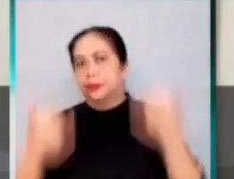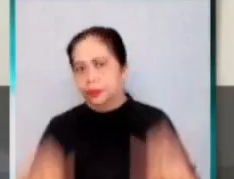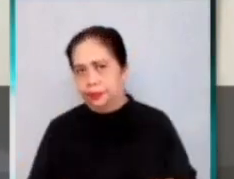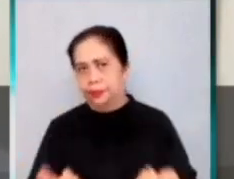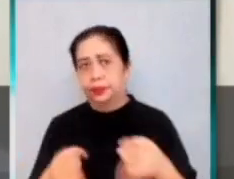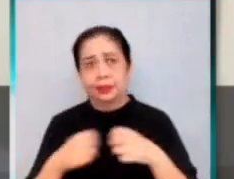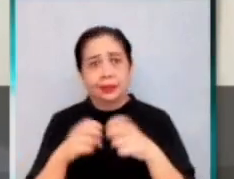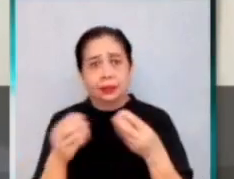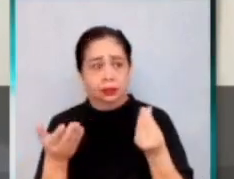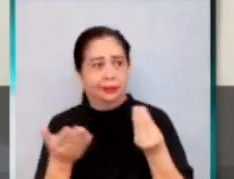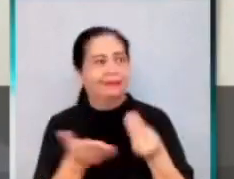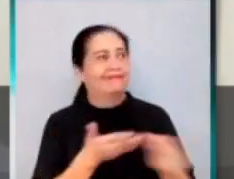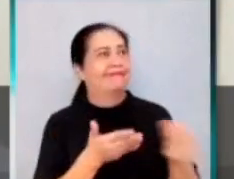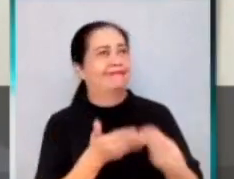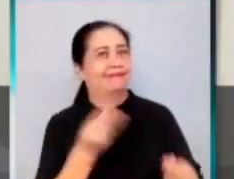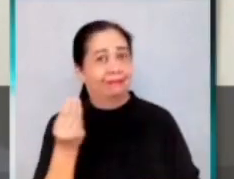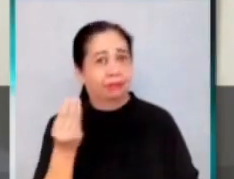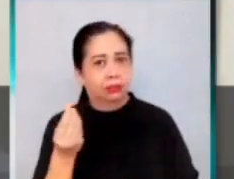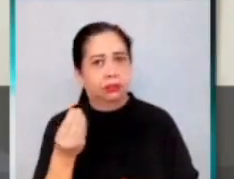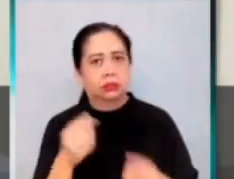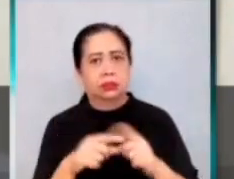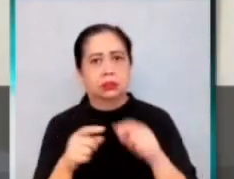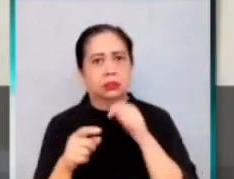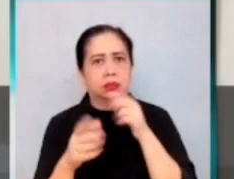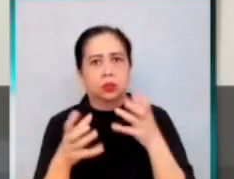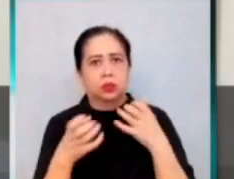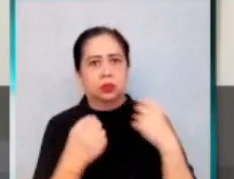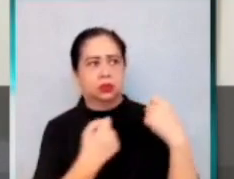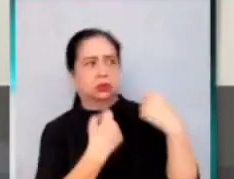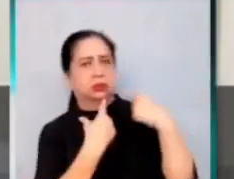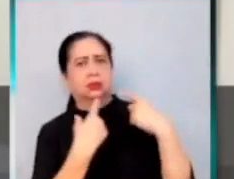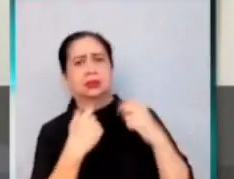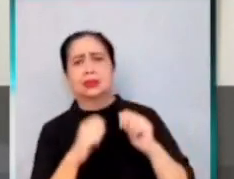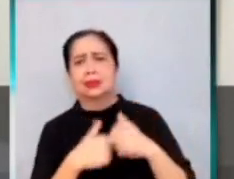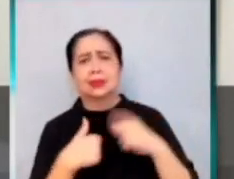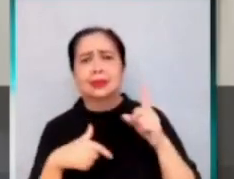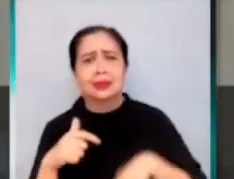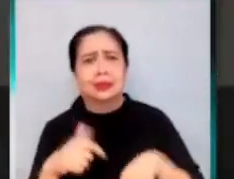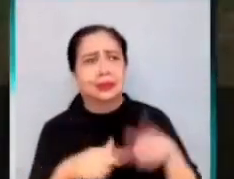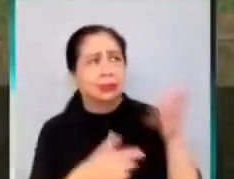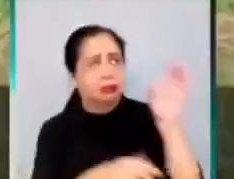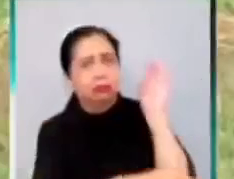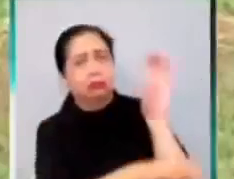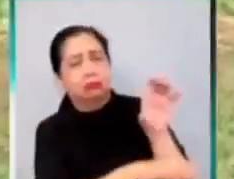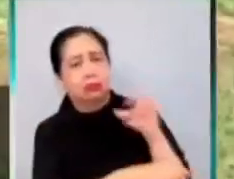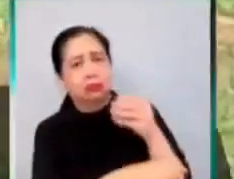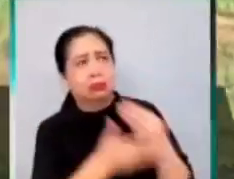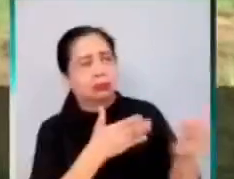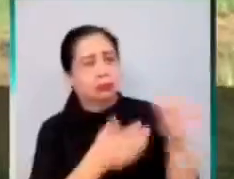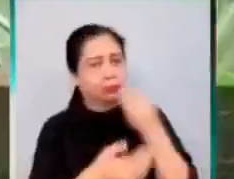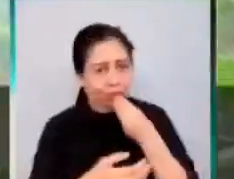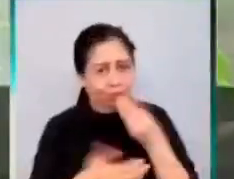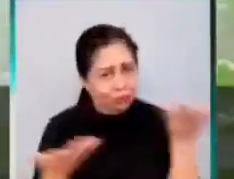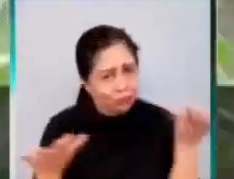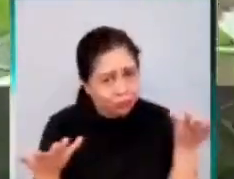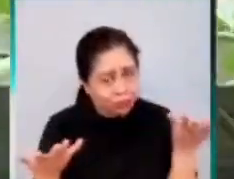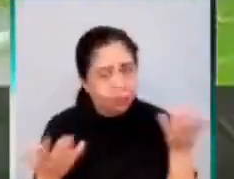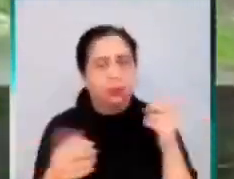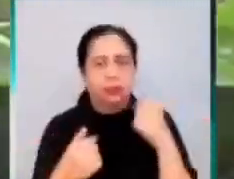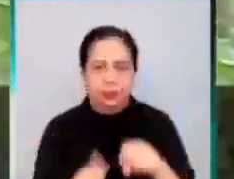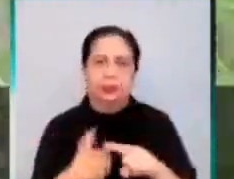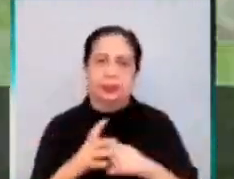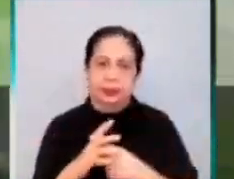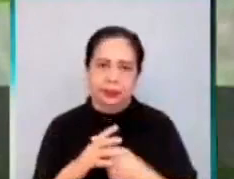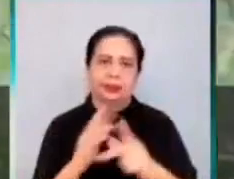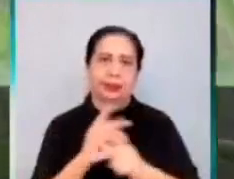to buy, if they don't want to sell to us, you cannot buy food. Pwede raw simulan sa pagprotekta